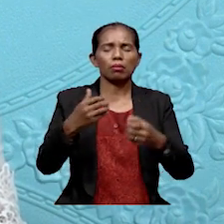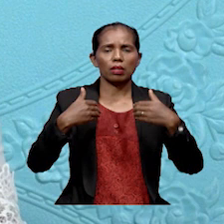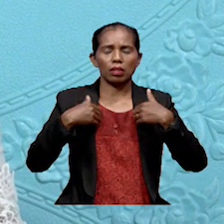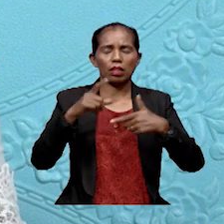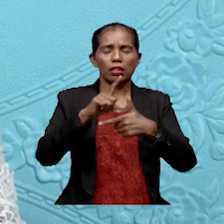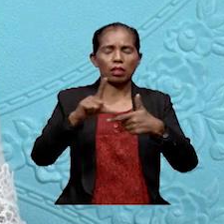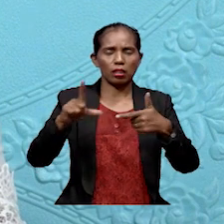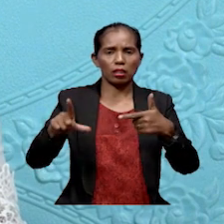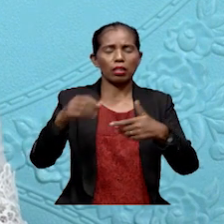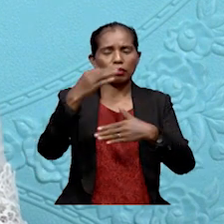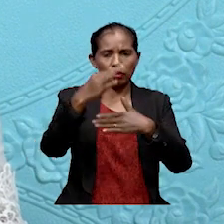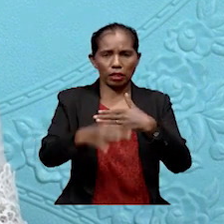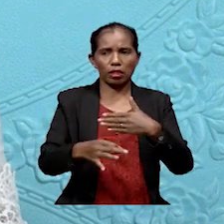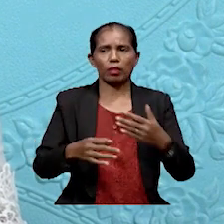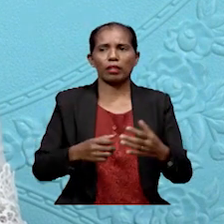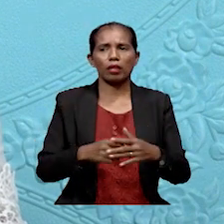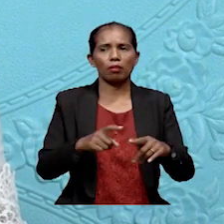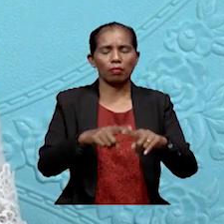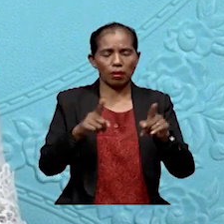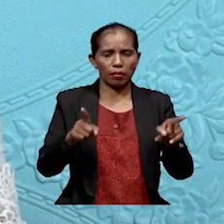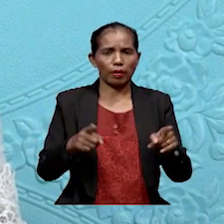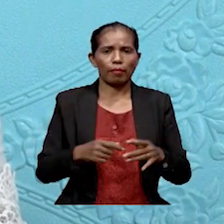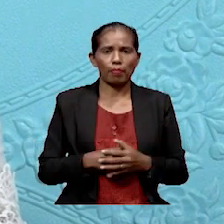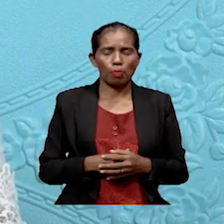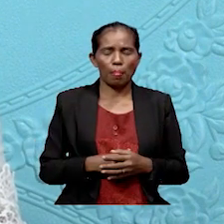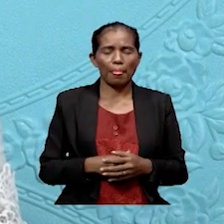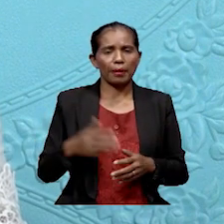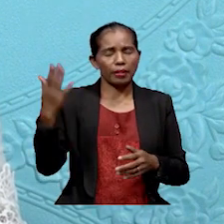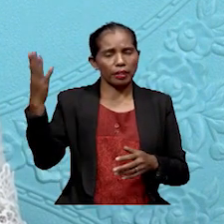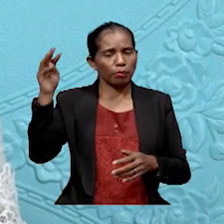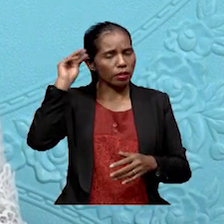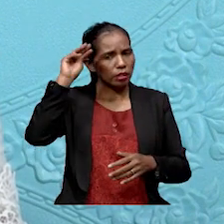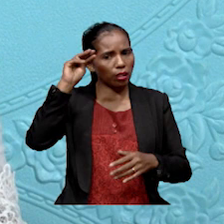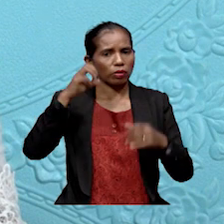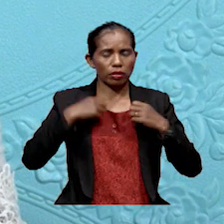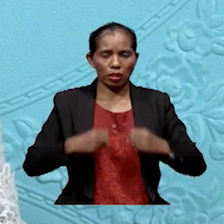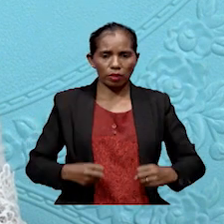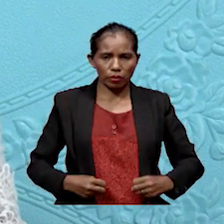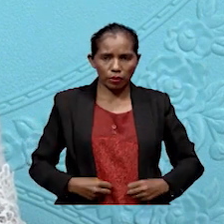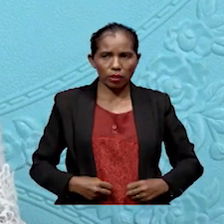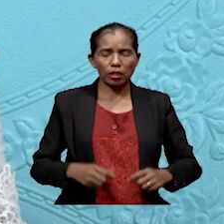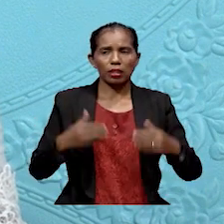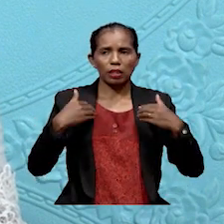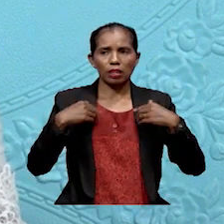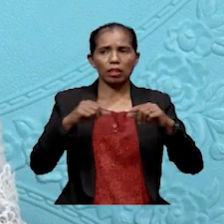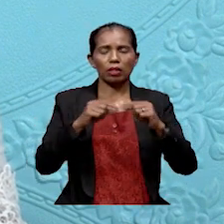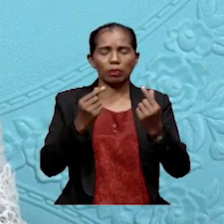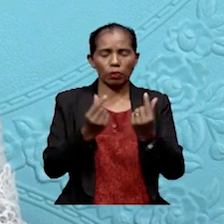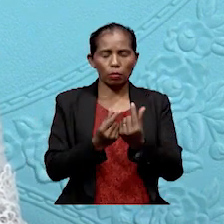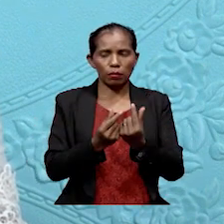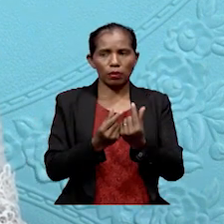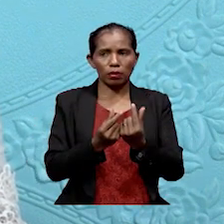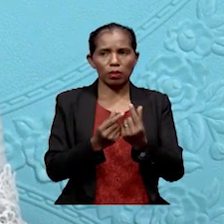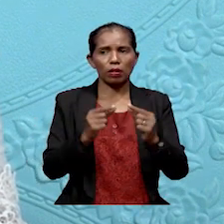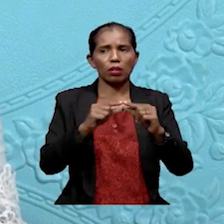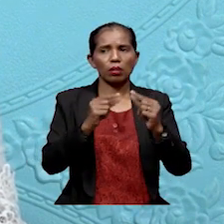dengue la iha linya frente. Mai be iha Ministeru Saudi, iha ekipa naran task force, mos